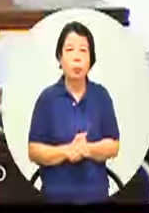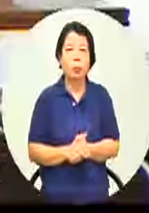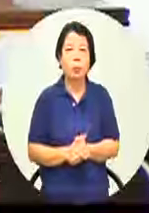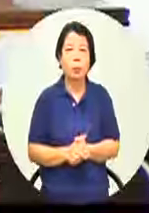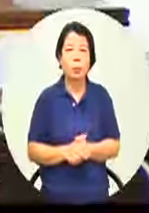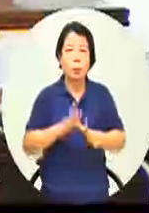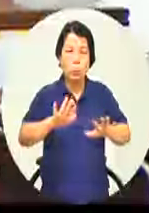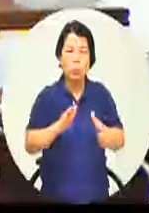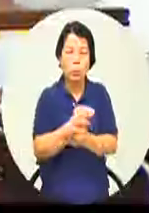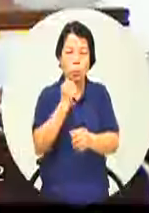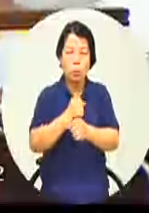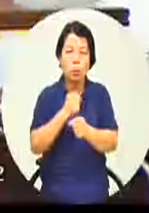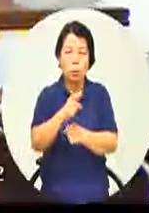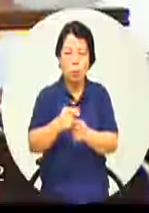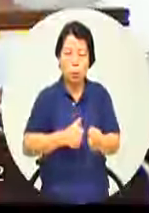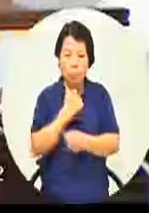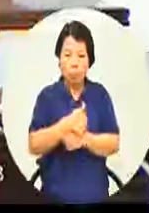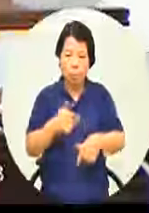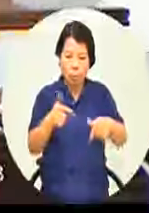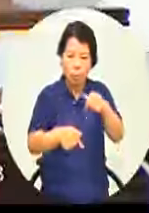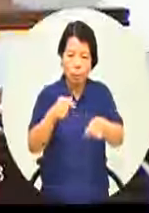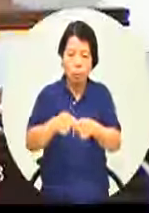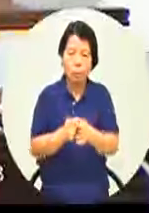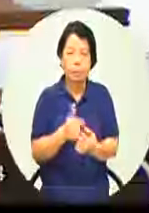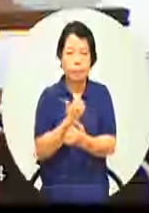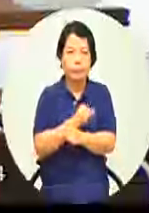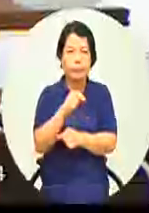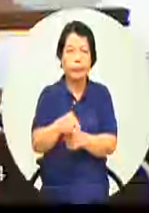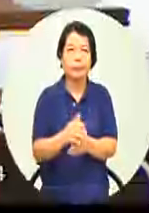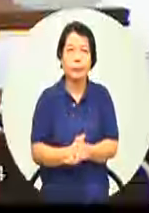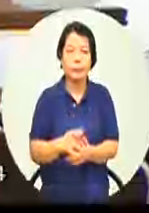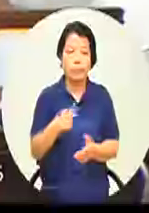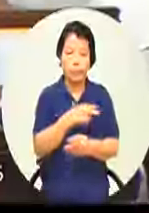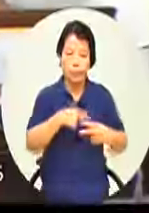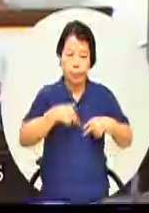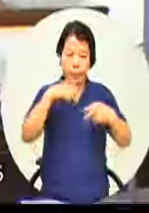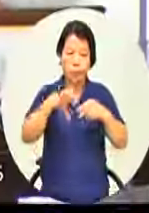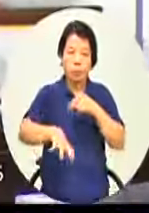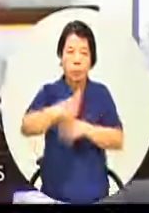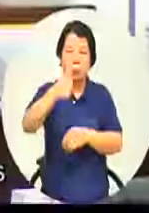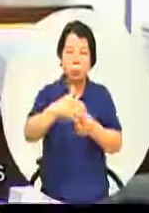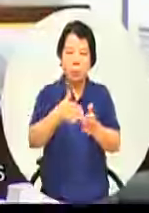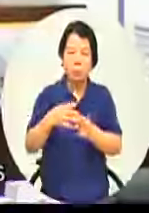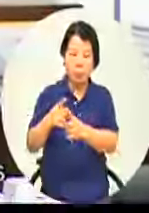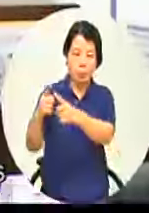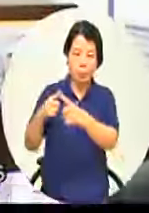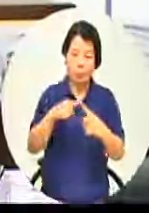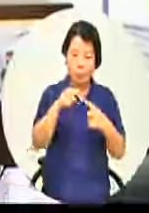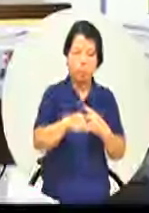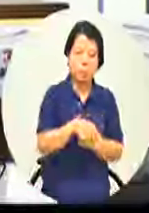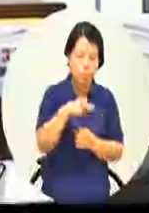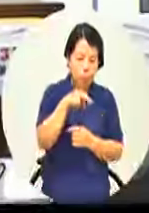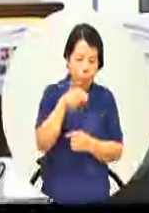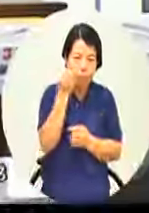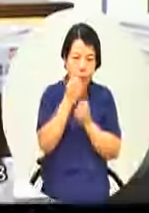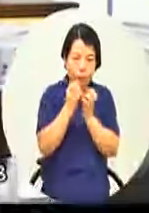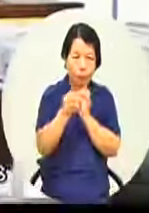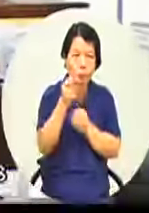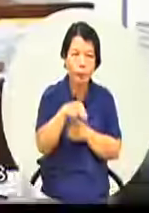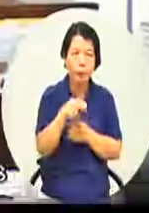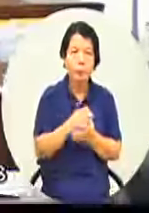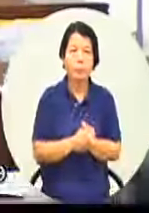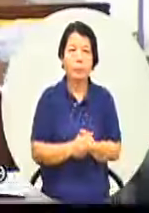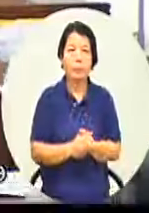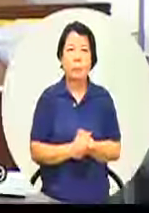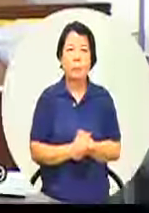我现在就做一个比较实际的这个测验哈、哦，请我们的蔡局长可以到前面来看一下，请检疫员你帮我稳定好